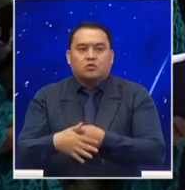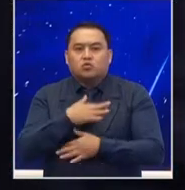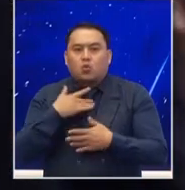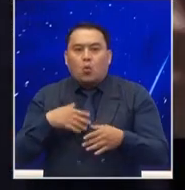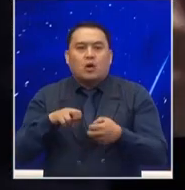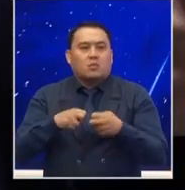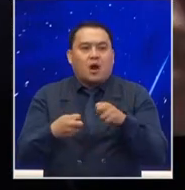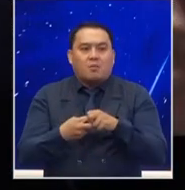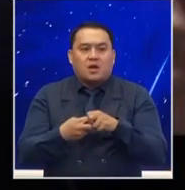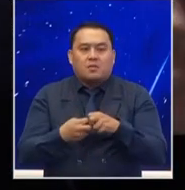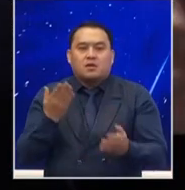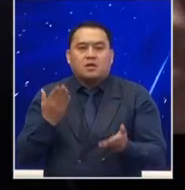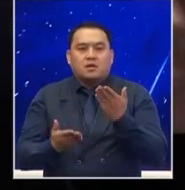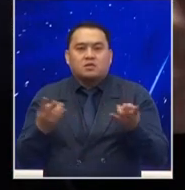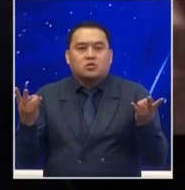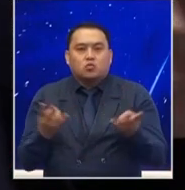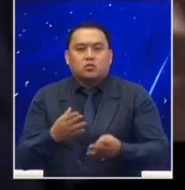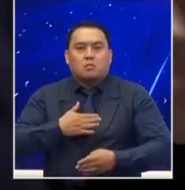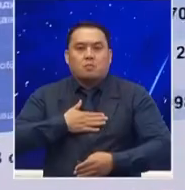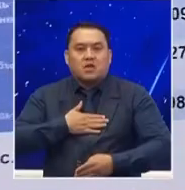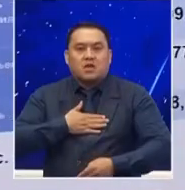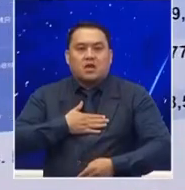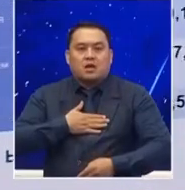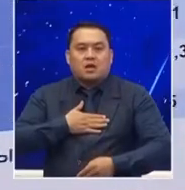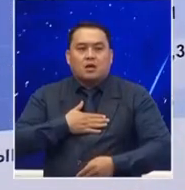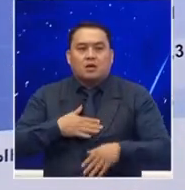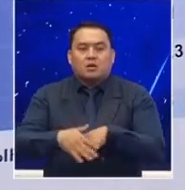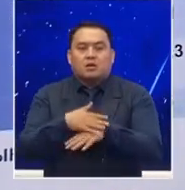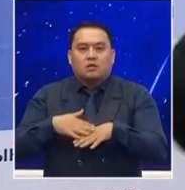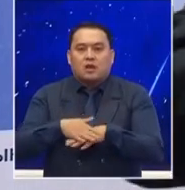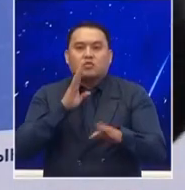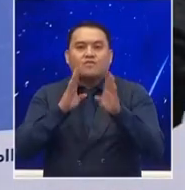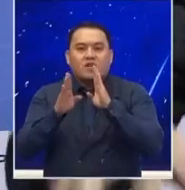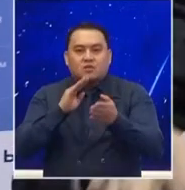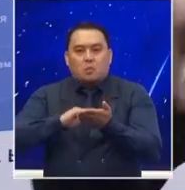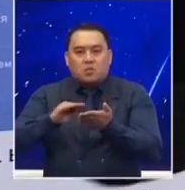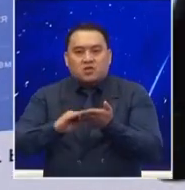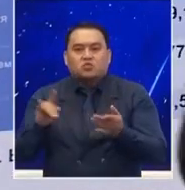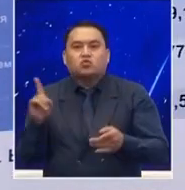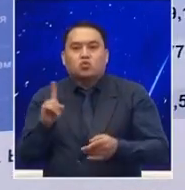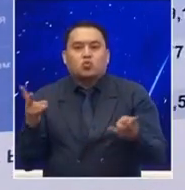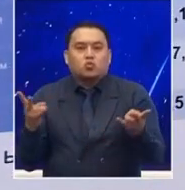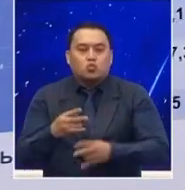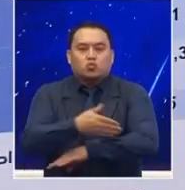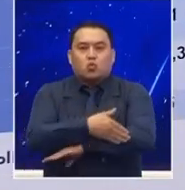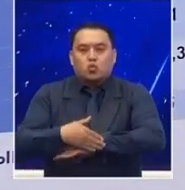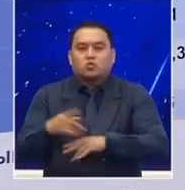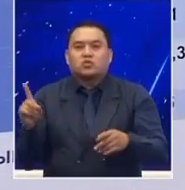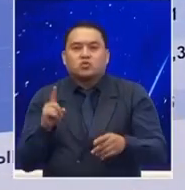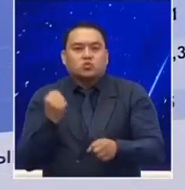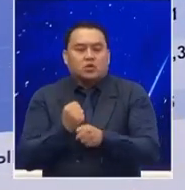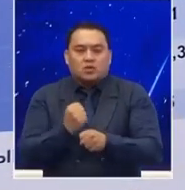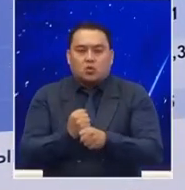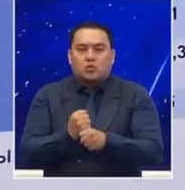вас. Если надо, пусть даже мне на Facebook народ пишет, кайзерде кай куше жасау керек, кайзерде су жасау керек,